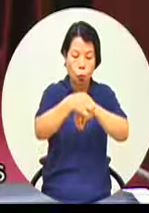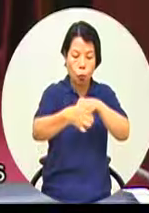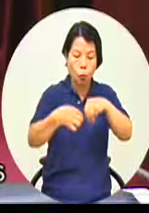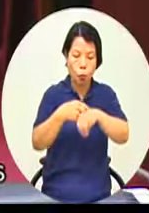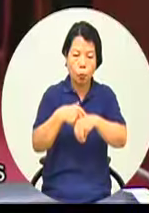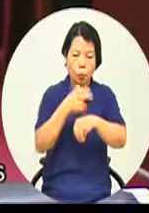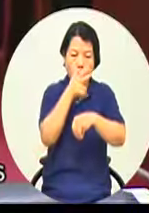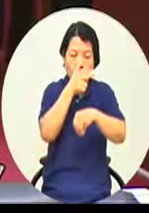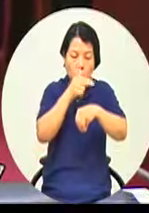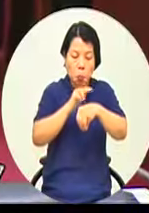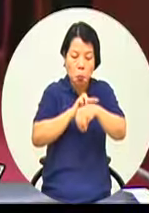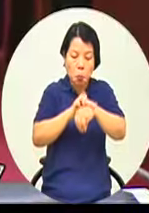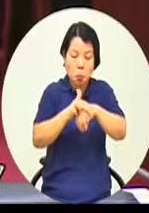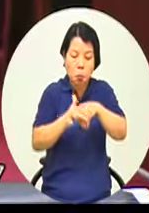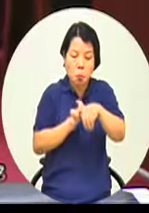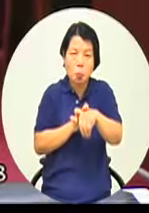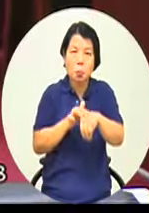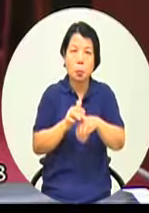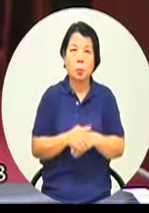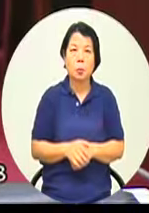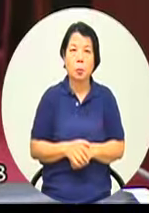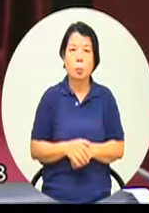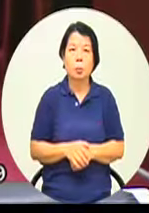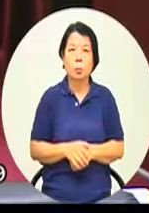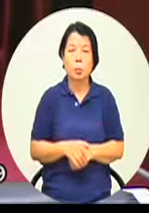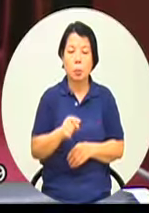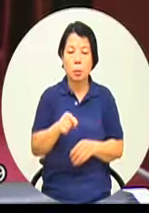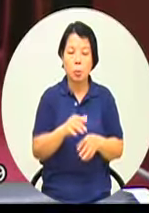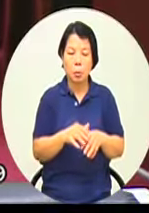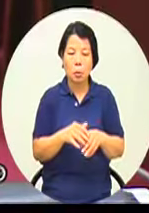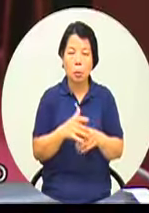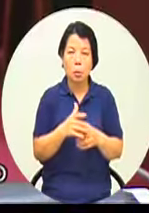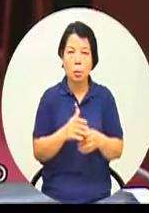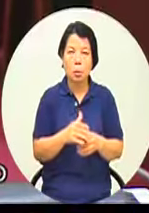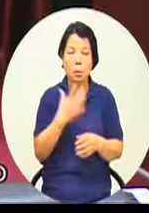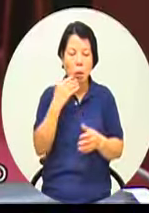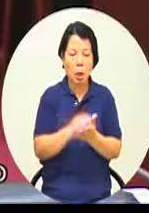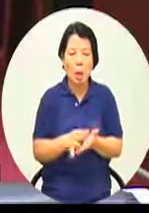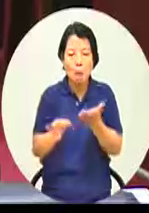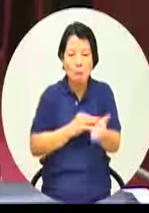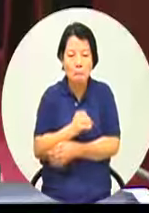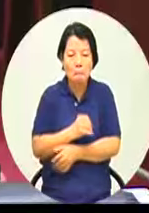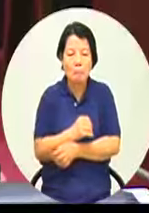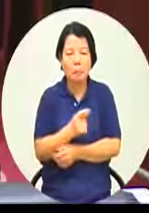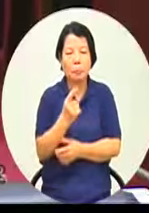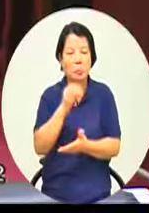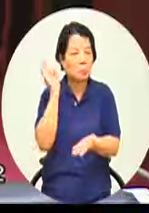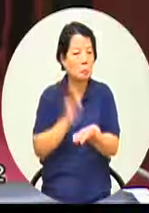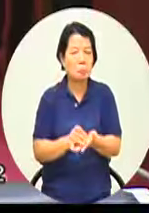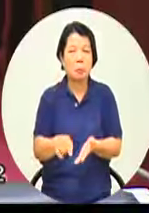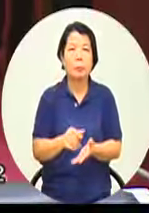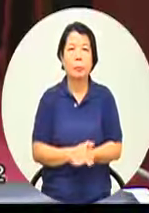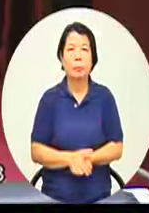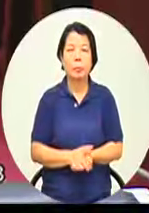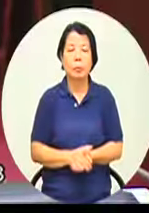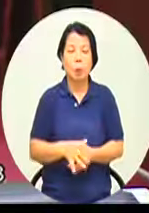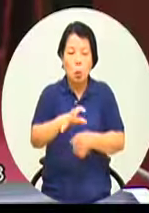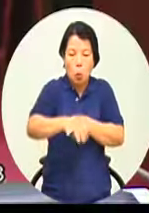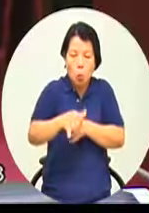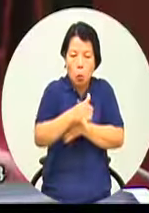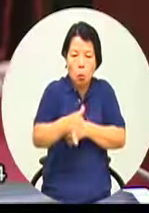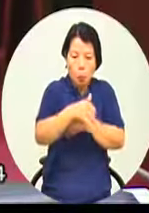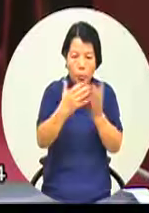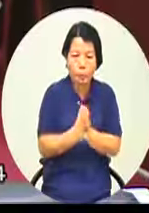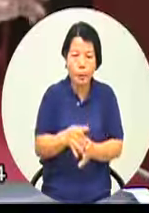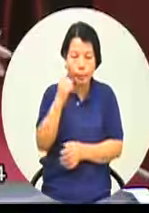灰色的那个灰尘呐、啊，啊，所以变成讲哦，也乌卡乌卡的时候卖相就不好，所以很多农民啊，灵机一动怎么